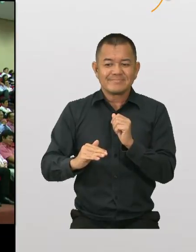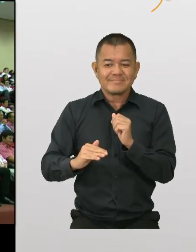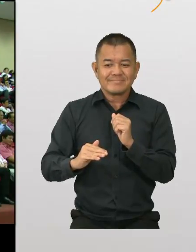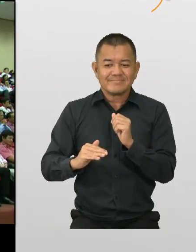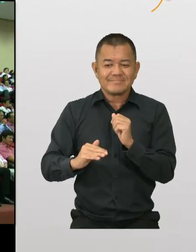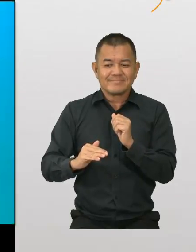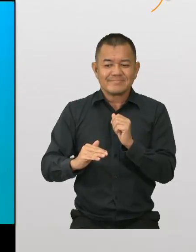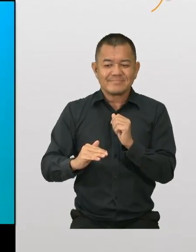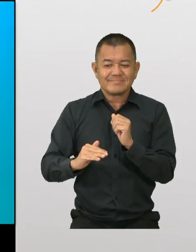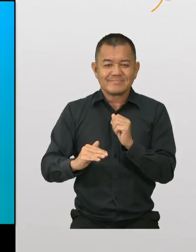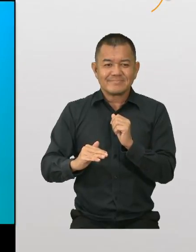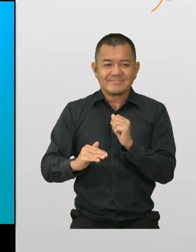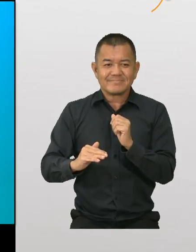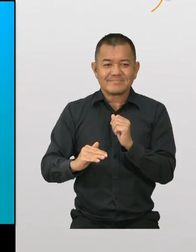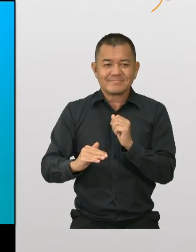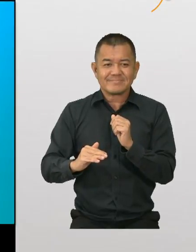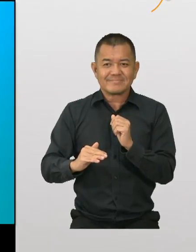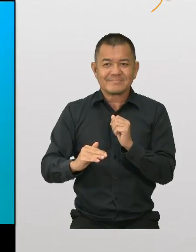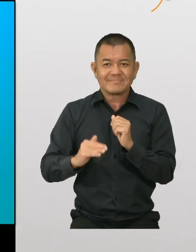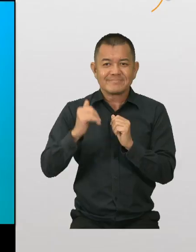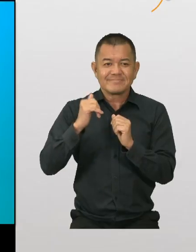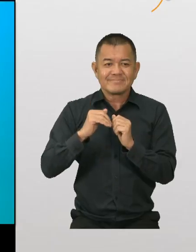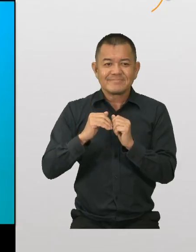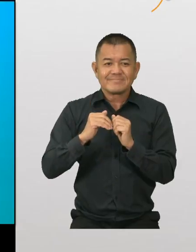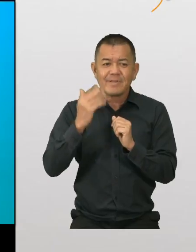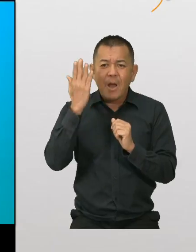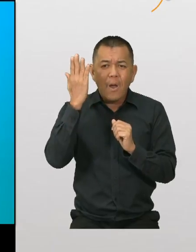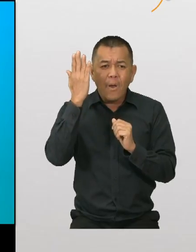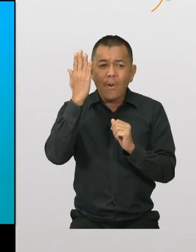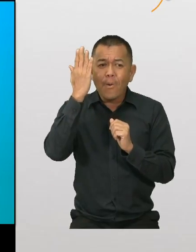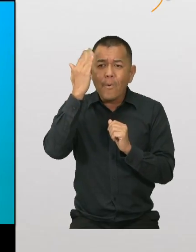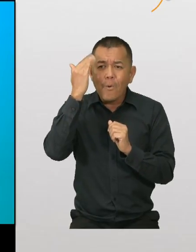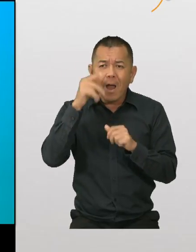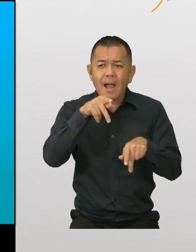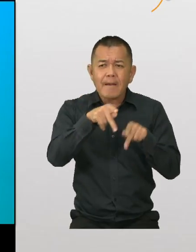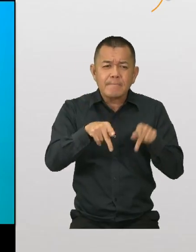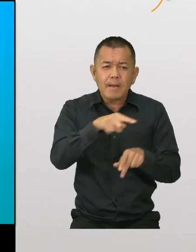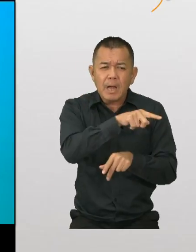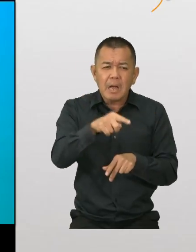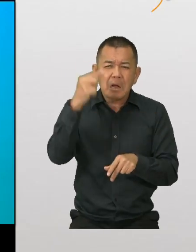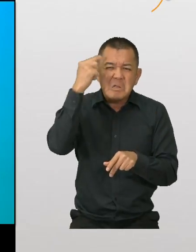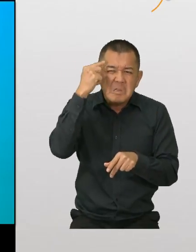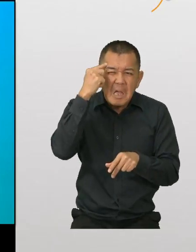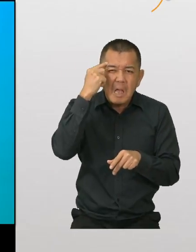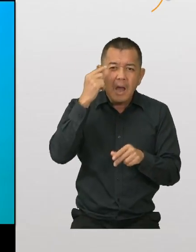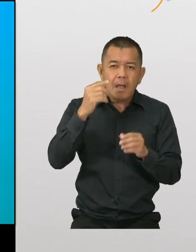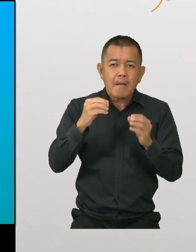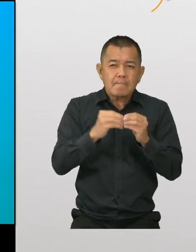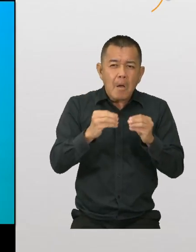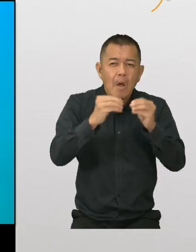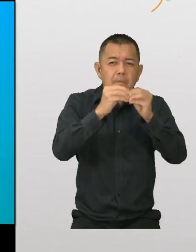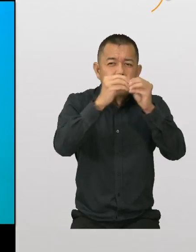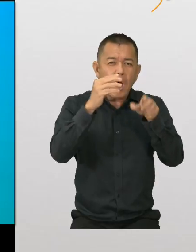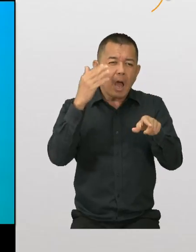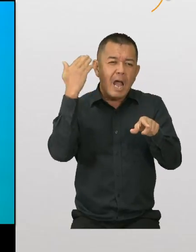为什么大家有这个直觉，以为电费越来 Why 越 did 来越 some 贵 people 呢？ think that electricity is getting more and more expensive? I think one